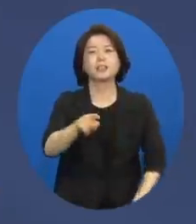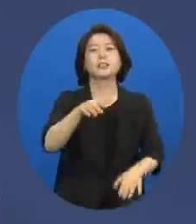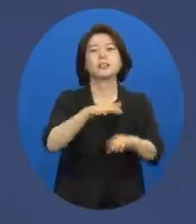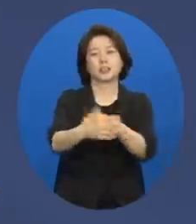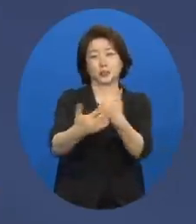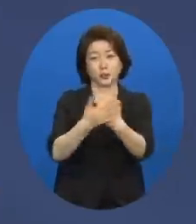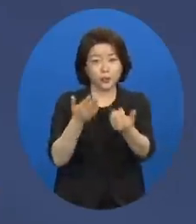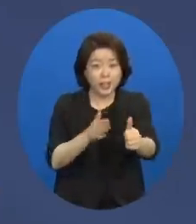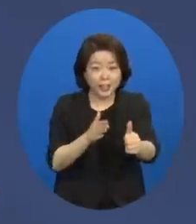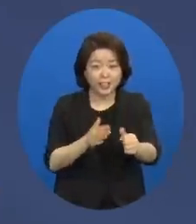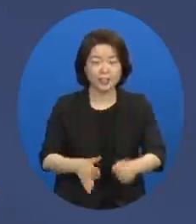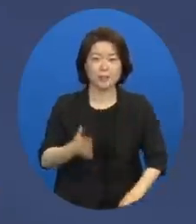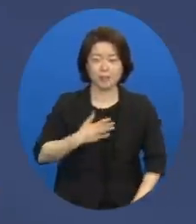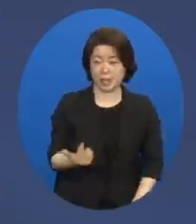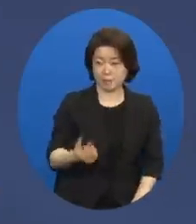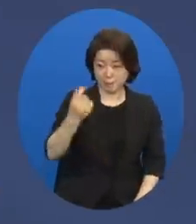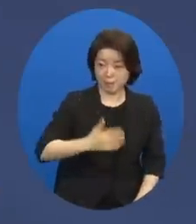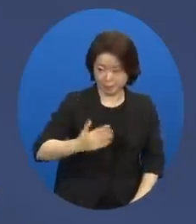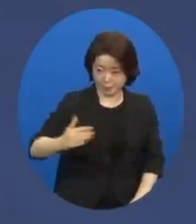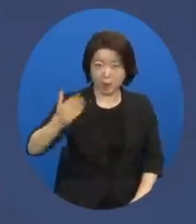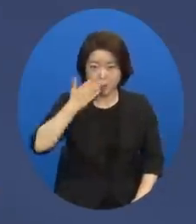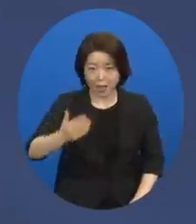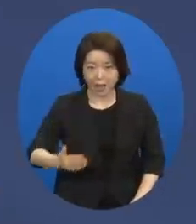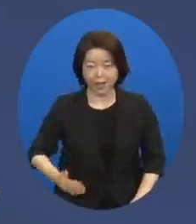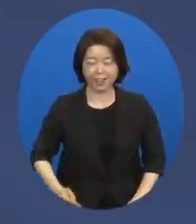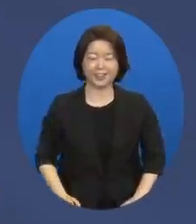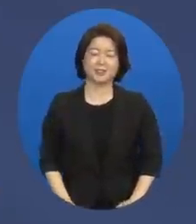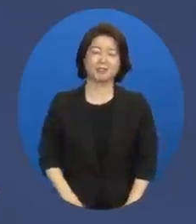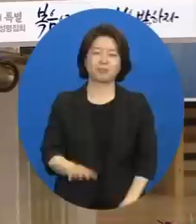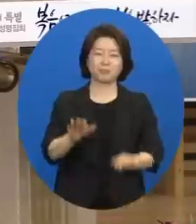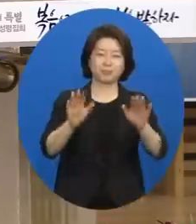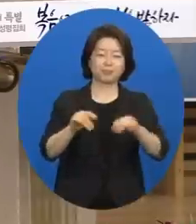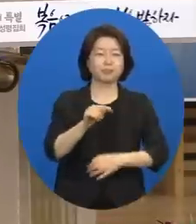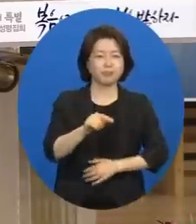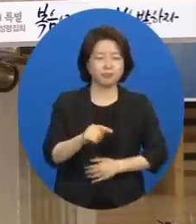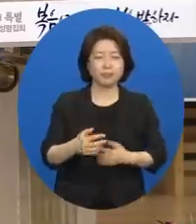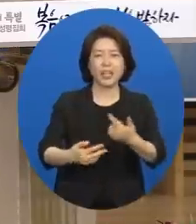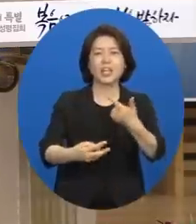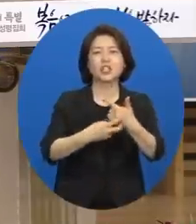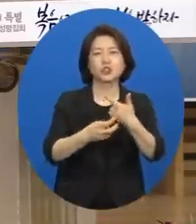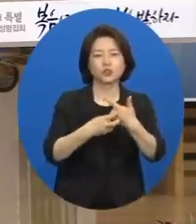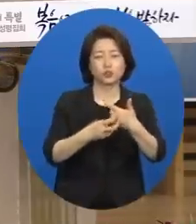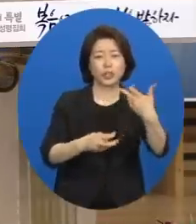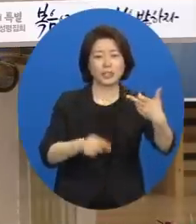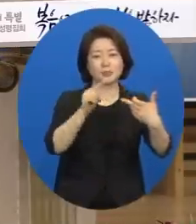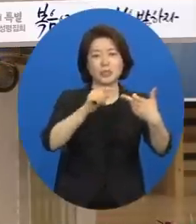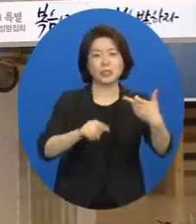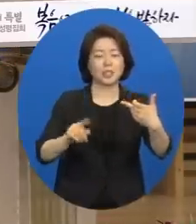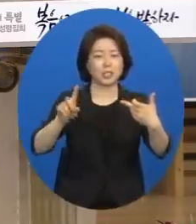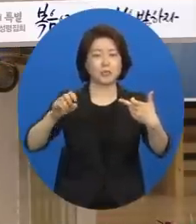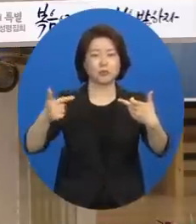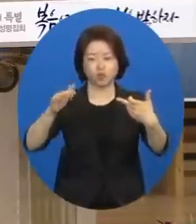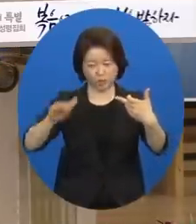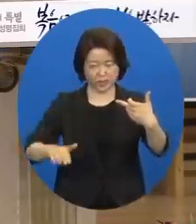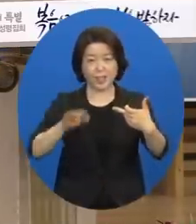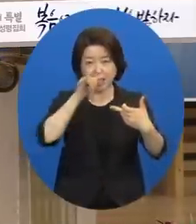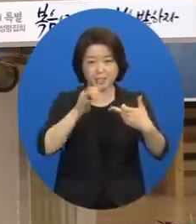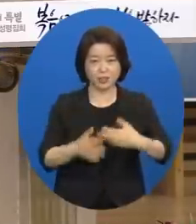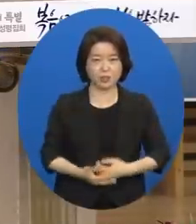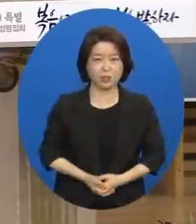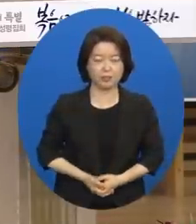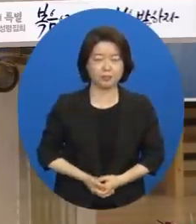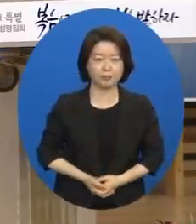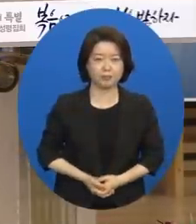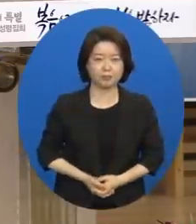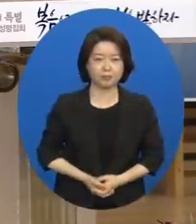이 말이에요. 그러면 제가 빨리빨리 이렇게 지나갈 수가 있어요. 자, 그게 누가복음 17장 16절 이하에 누가복음 17장